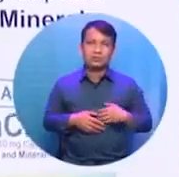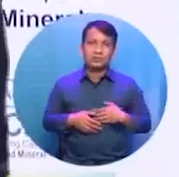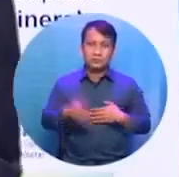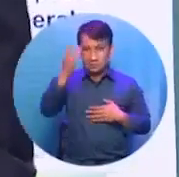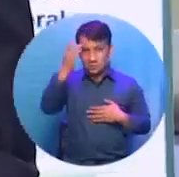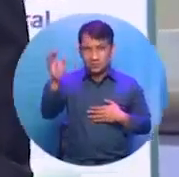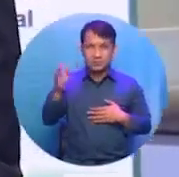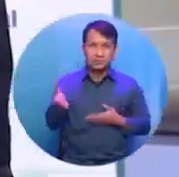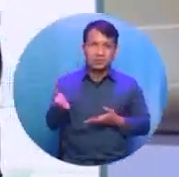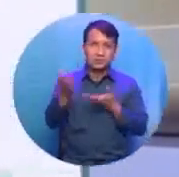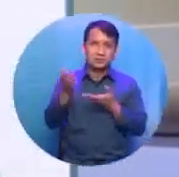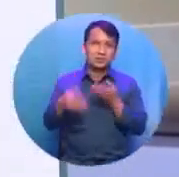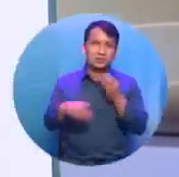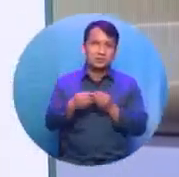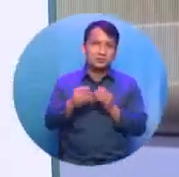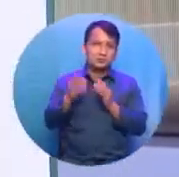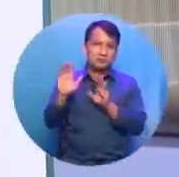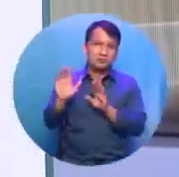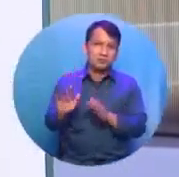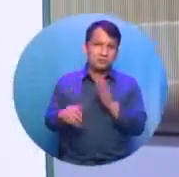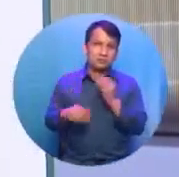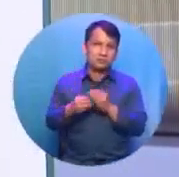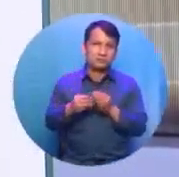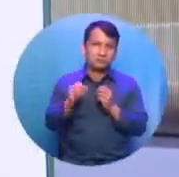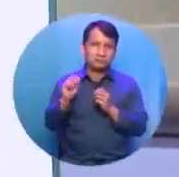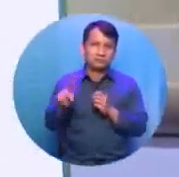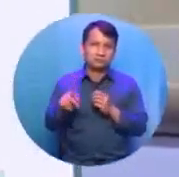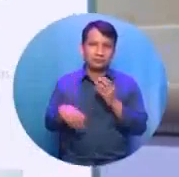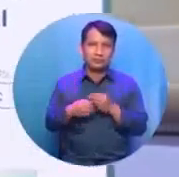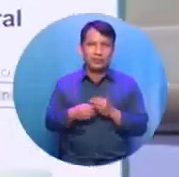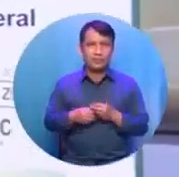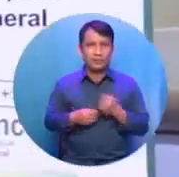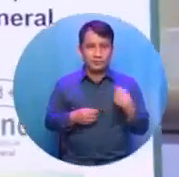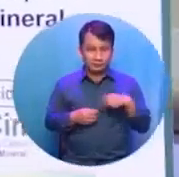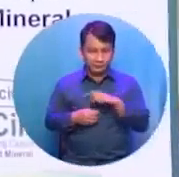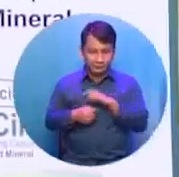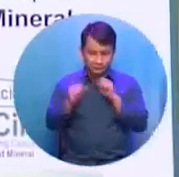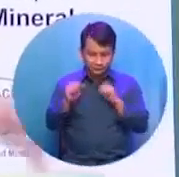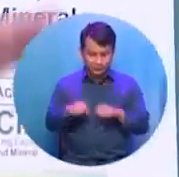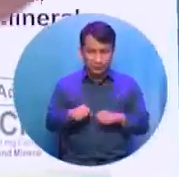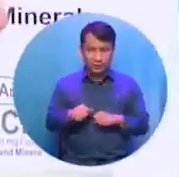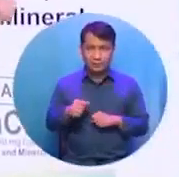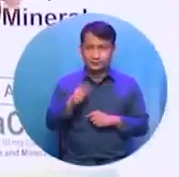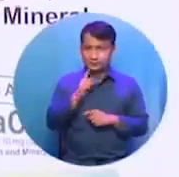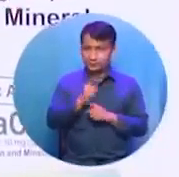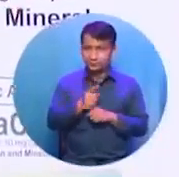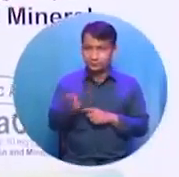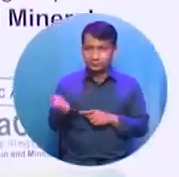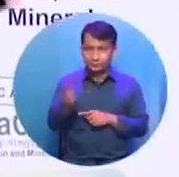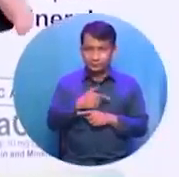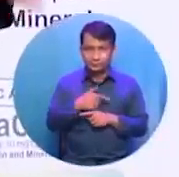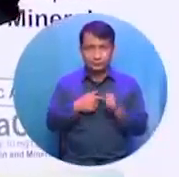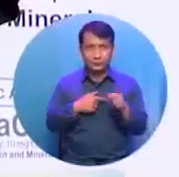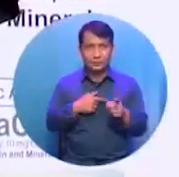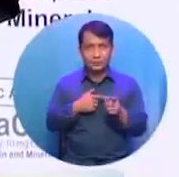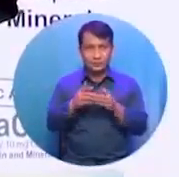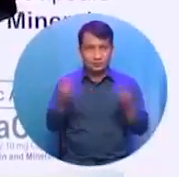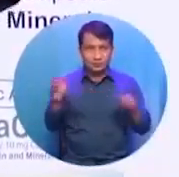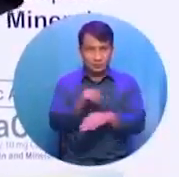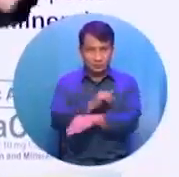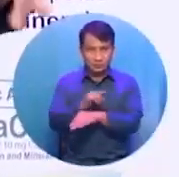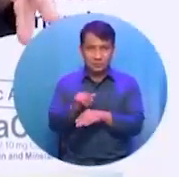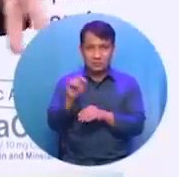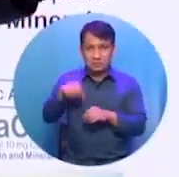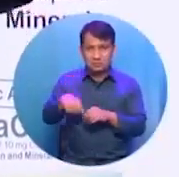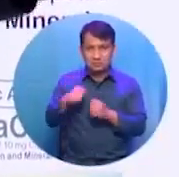na bata. Oh. Okay. Sige, ganito ano? Dahil napakasipag mo,